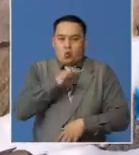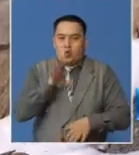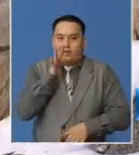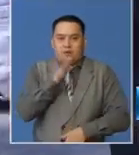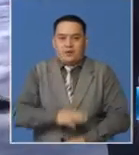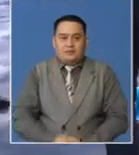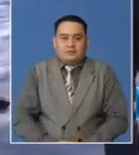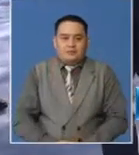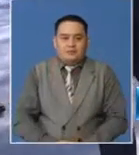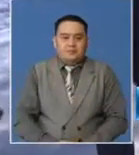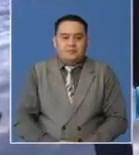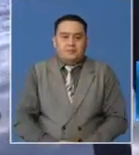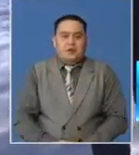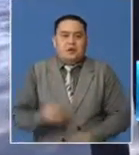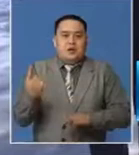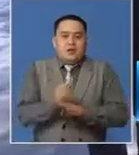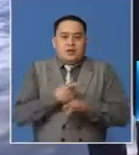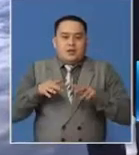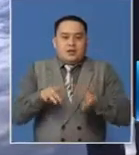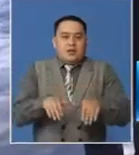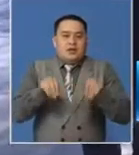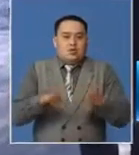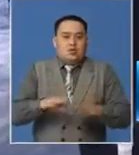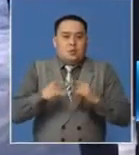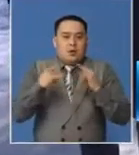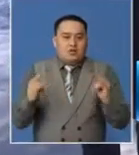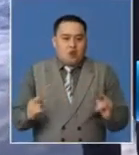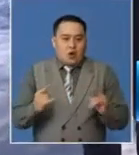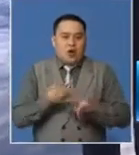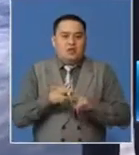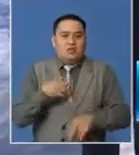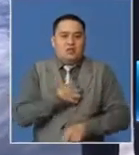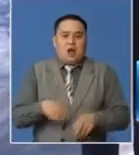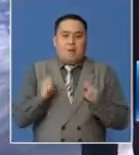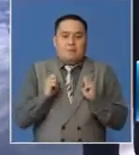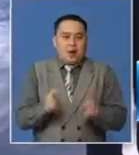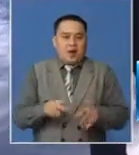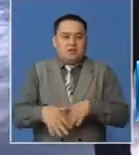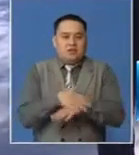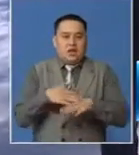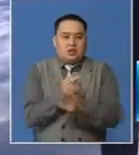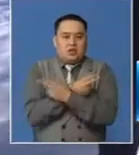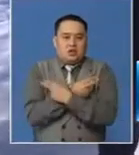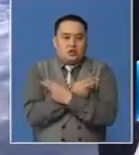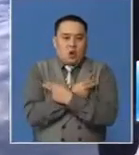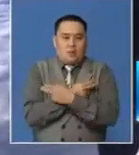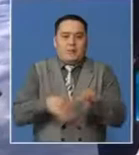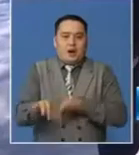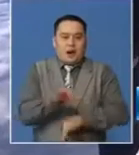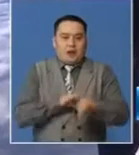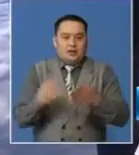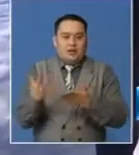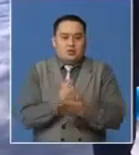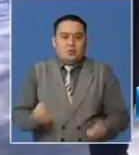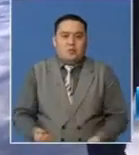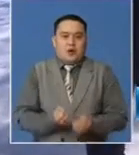минуту. Первым делом нужно решить проблему с мостом. Это жизненно опасно для жителей дачного массива. Проект уже нашел